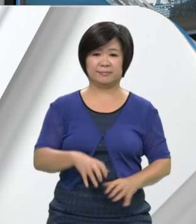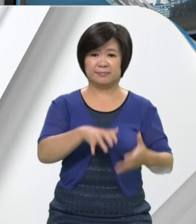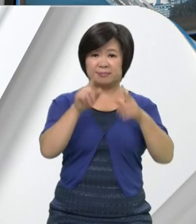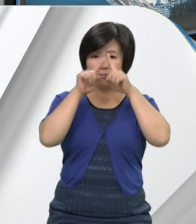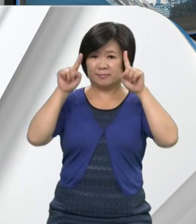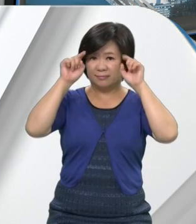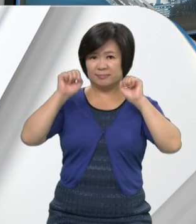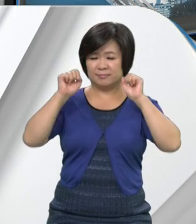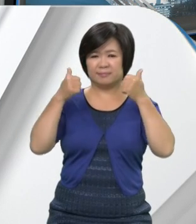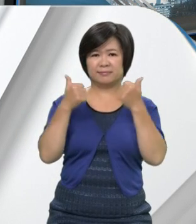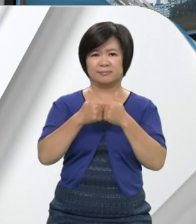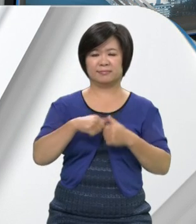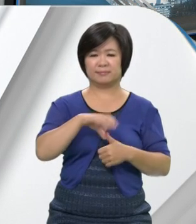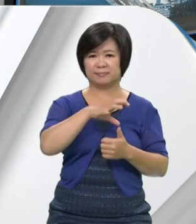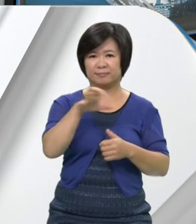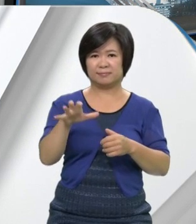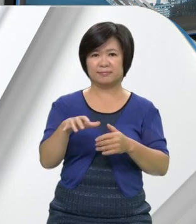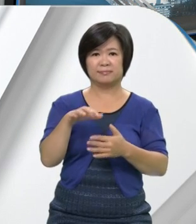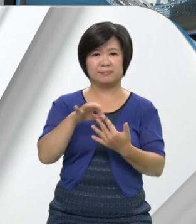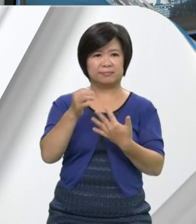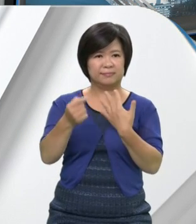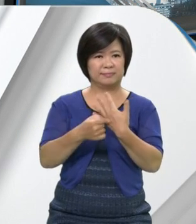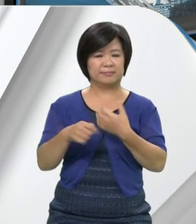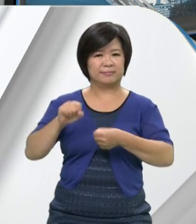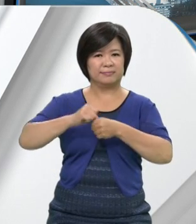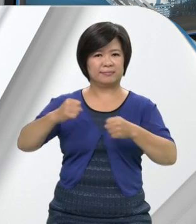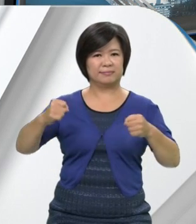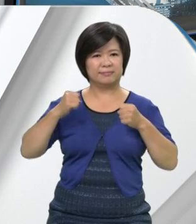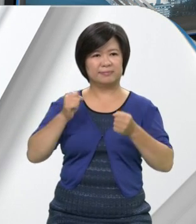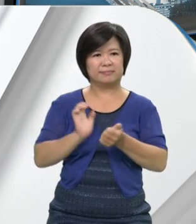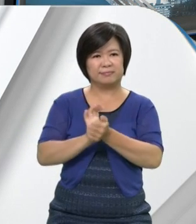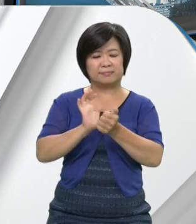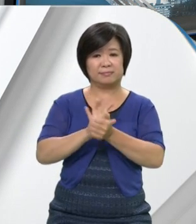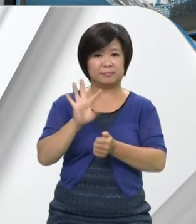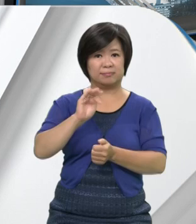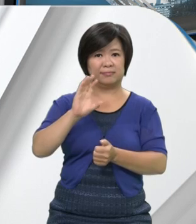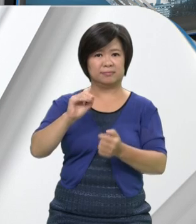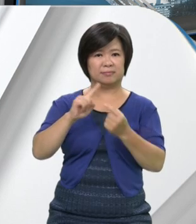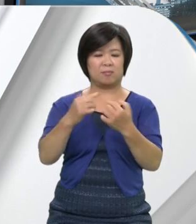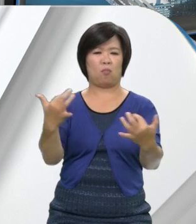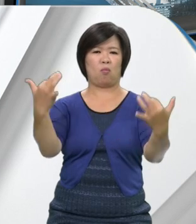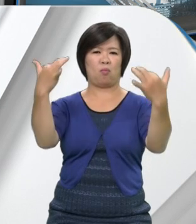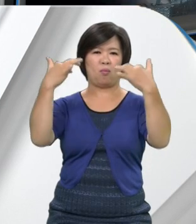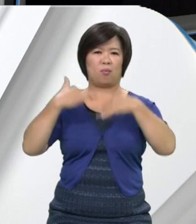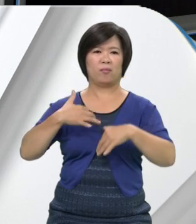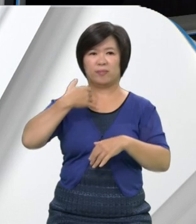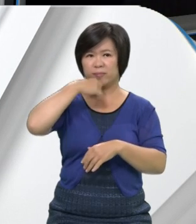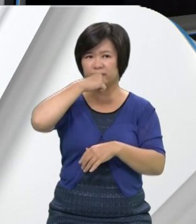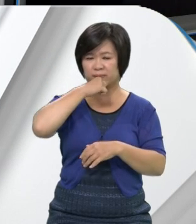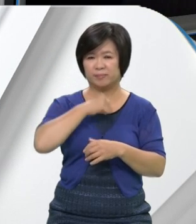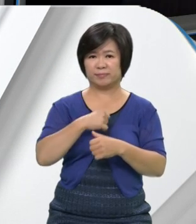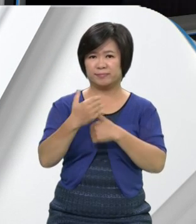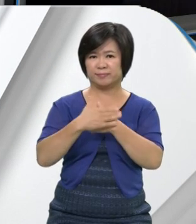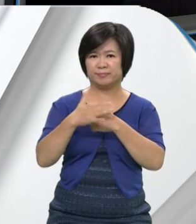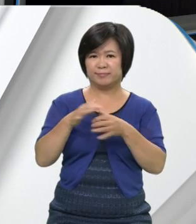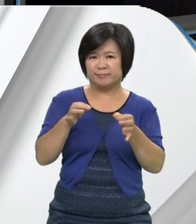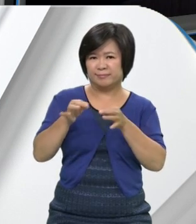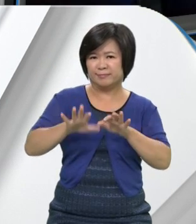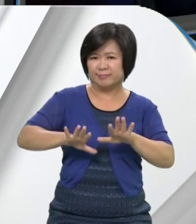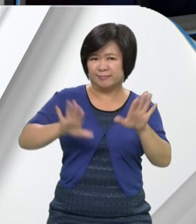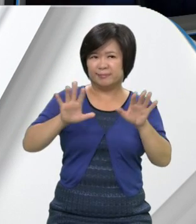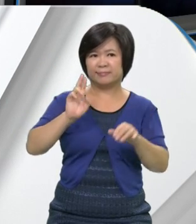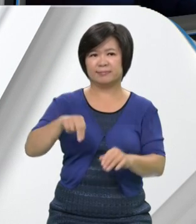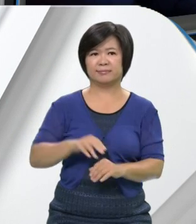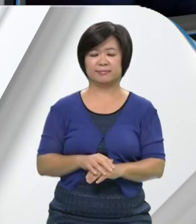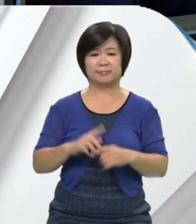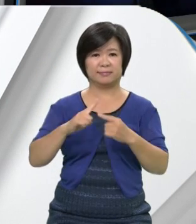斯泰院期间，各国县市同加油团由旗下办事业，恐吓来到台湾的，每位国内从抽出一道双机，